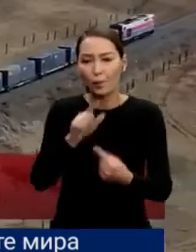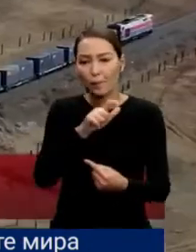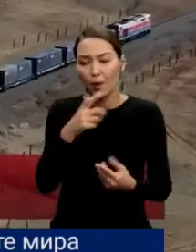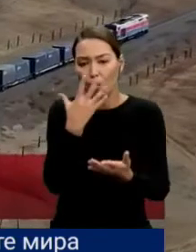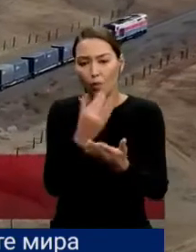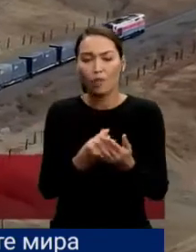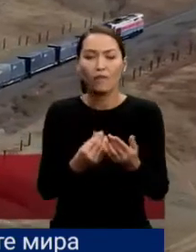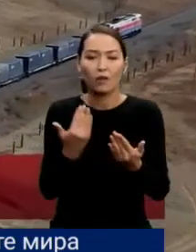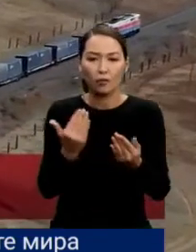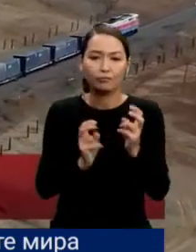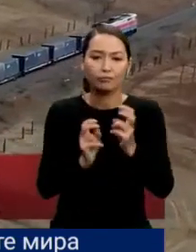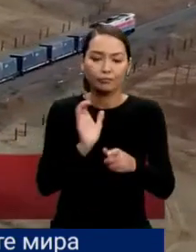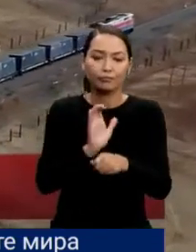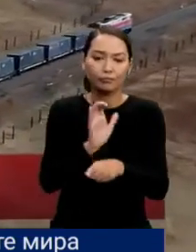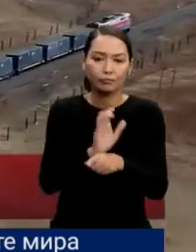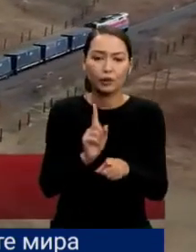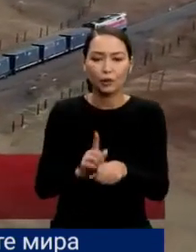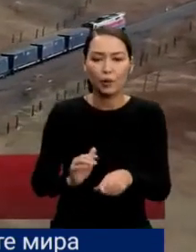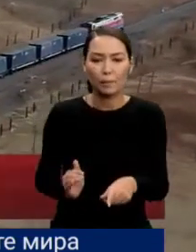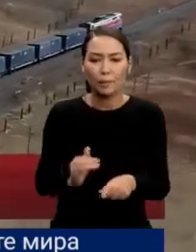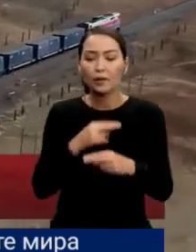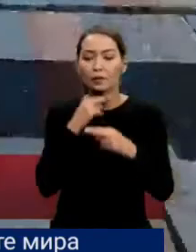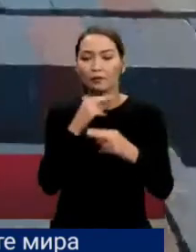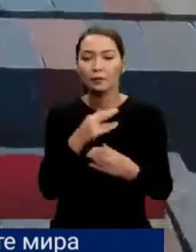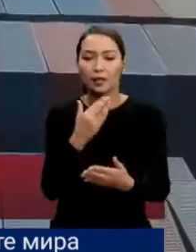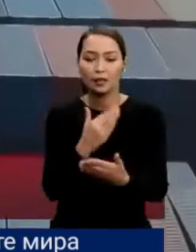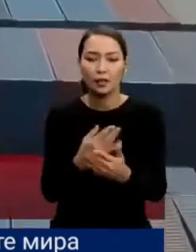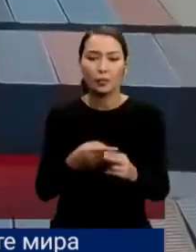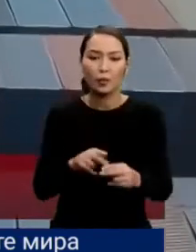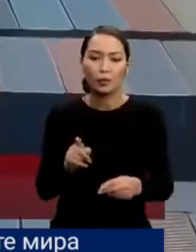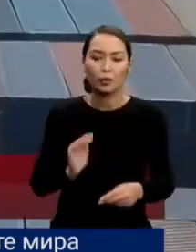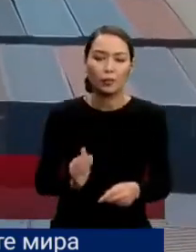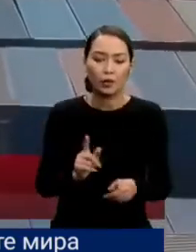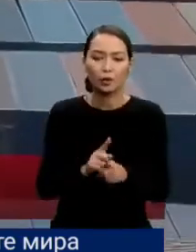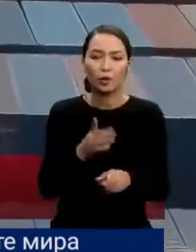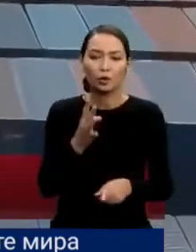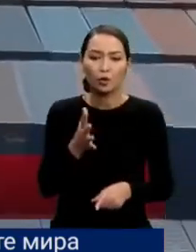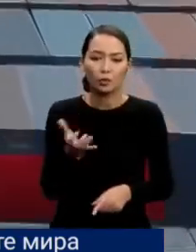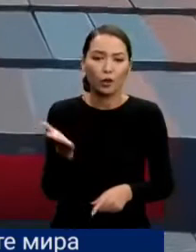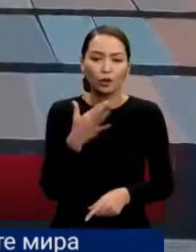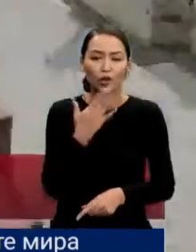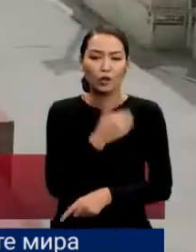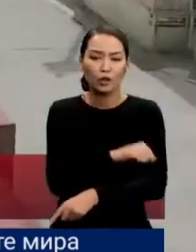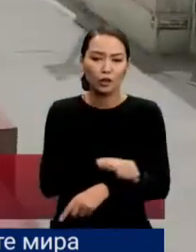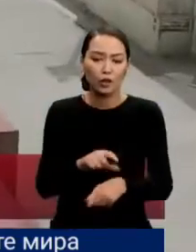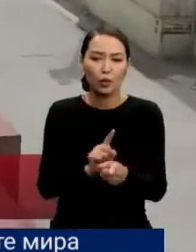өнімдерін экспортқа шығаруда мекеме қызметіне жүгінеді. Жалпы компания паркінде 4,5 мыңға жуық фитингтік